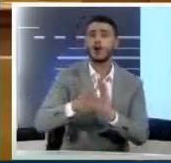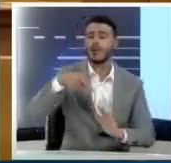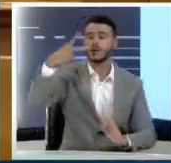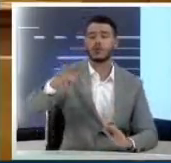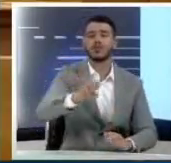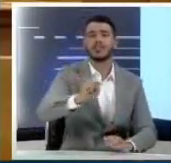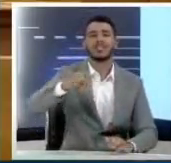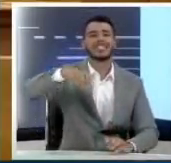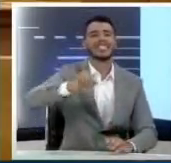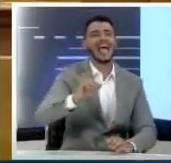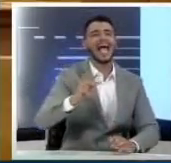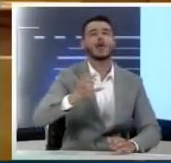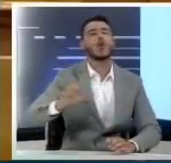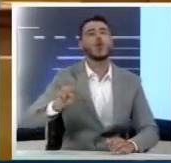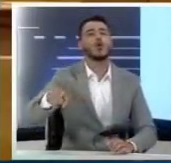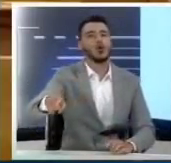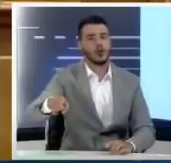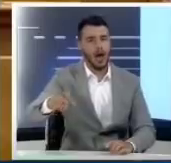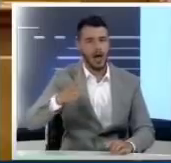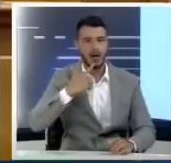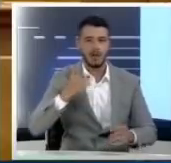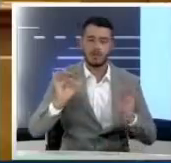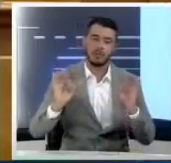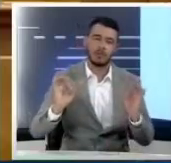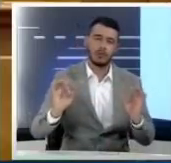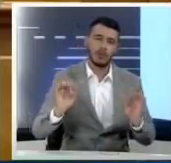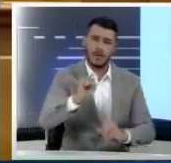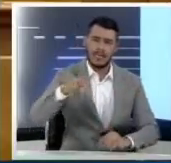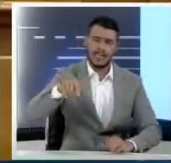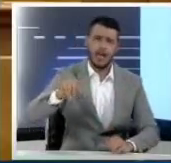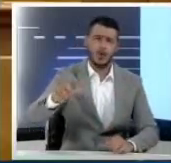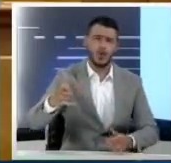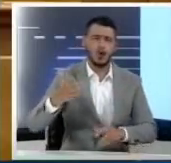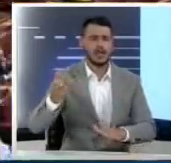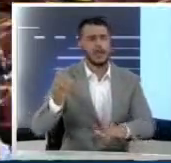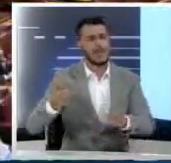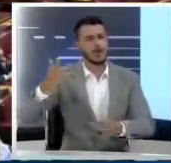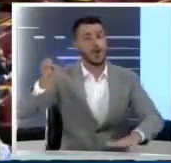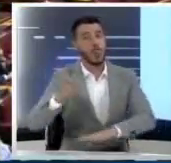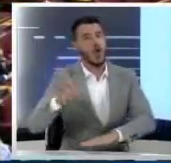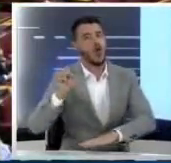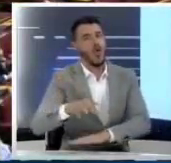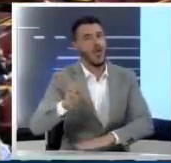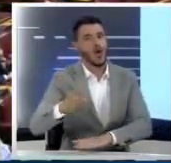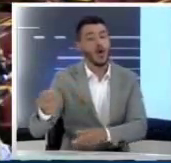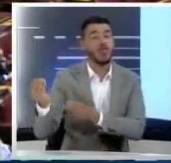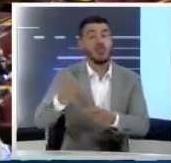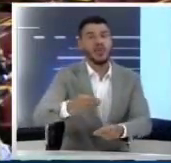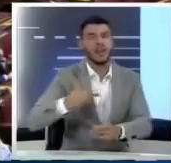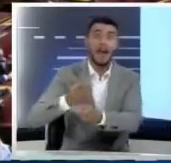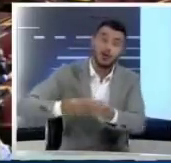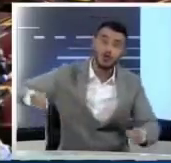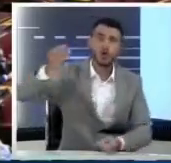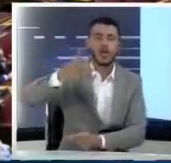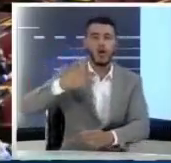ίδιες υποσχέσεις. Λίγο πιο γενναιόδρος εσείς κύριε Σταϊκούρα. Δίνετε περισσότερους ρυθμούς ανάπτυξης και